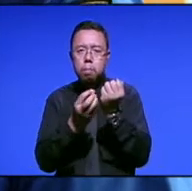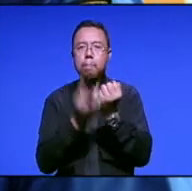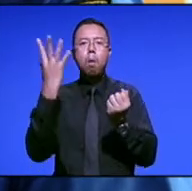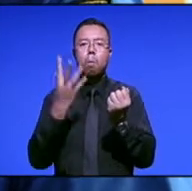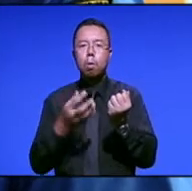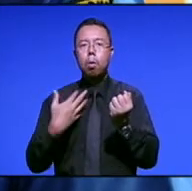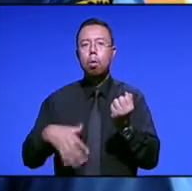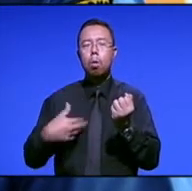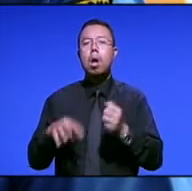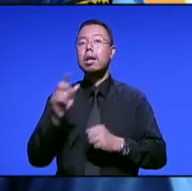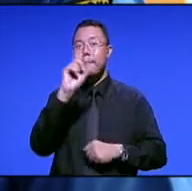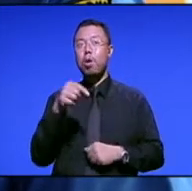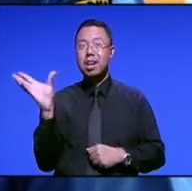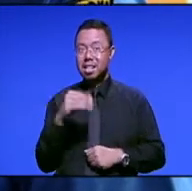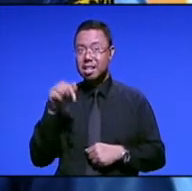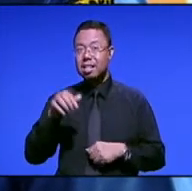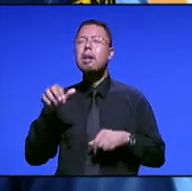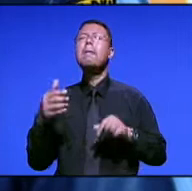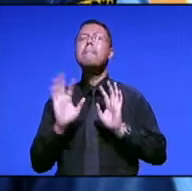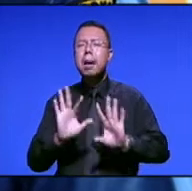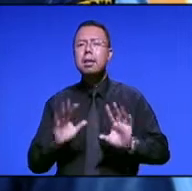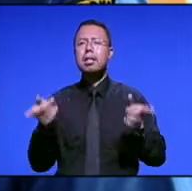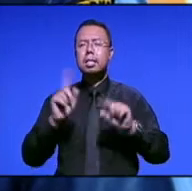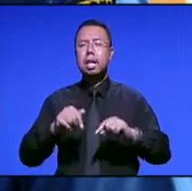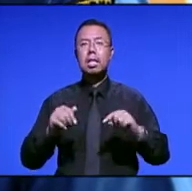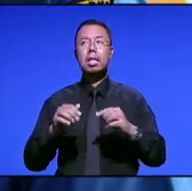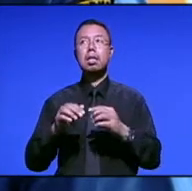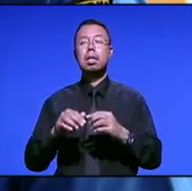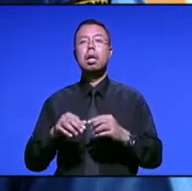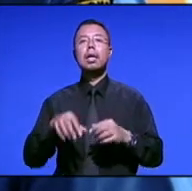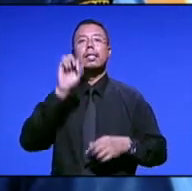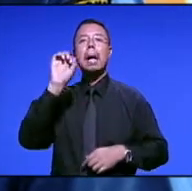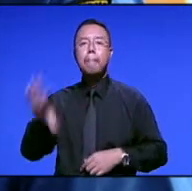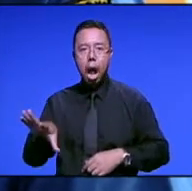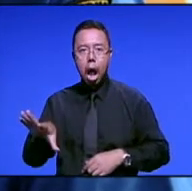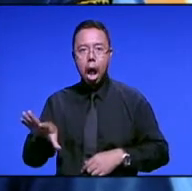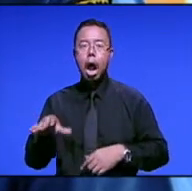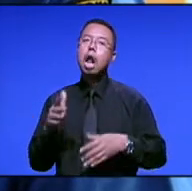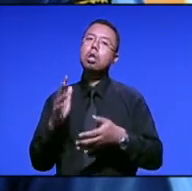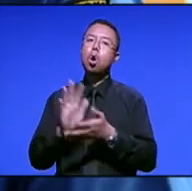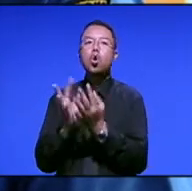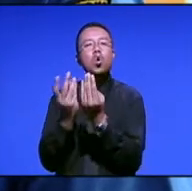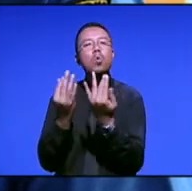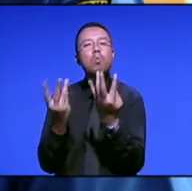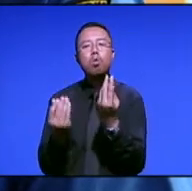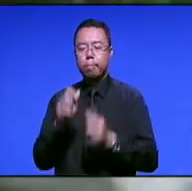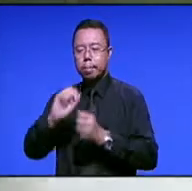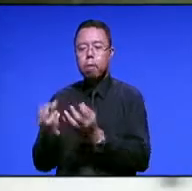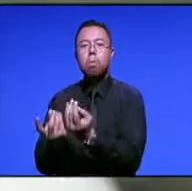musim kemarau ini kerap juga terjadi kebakaran pada sampah, alang-alang, itu cukup meningkat